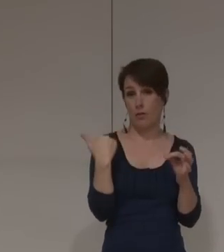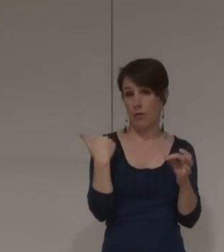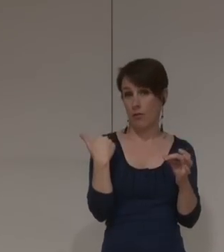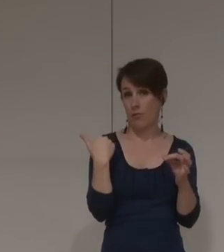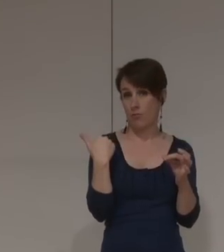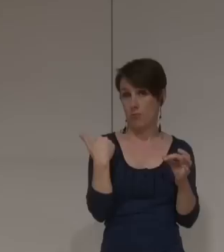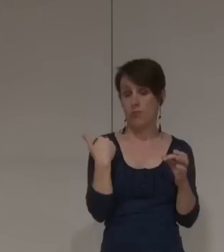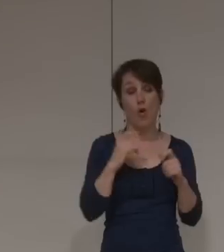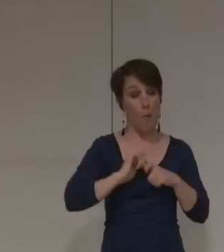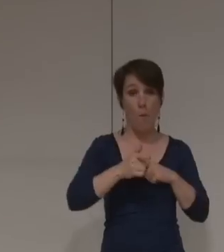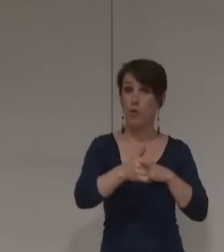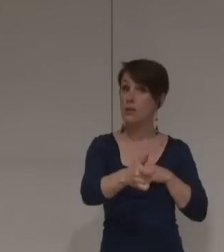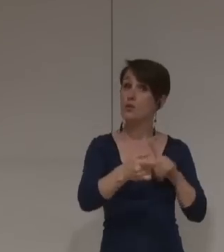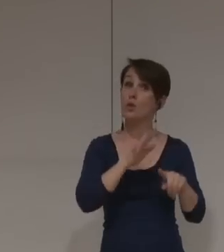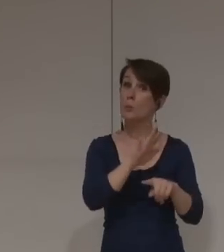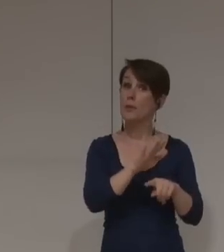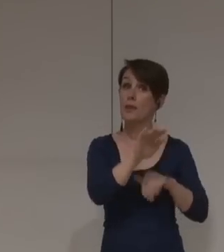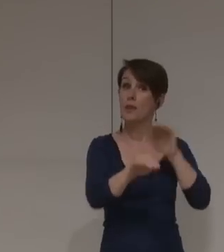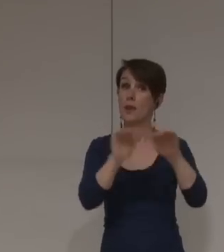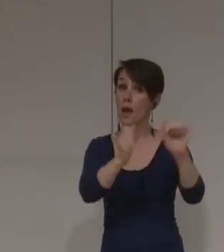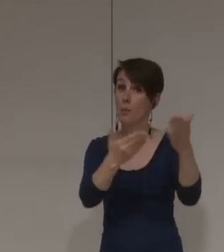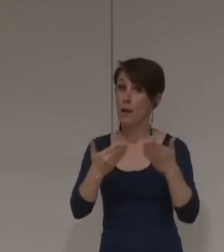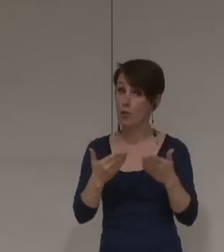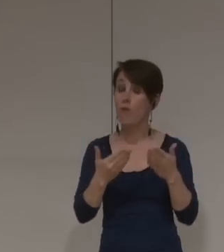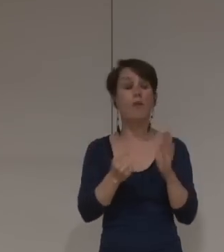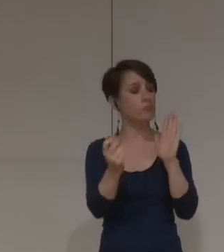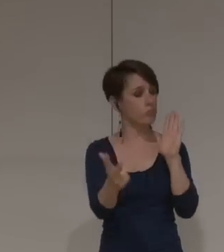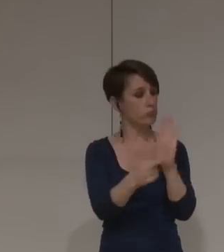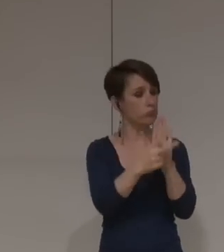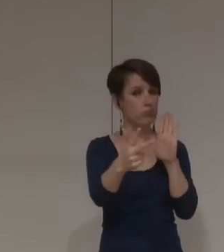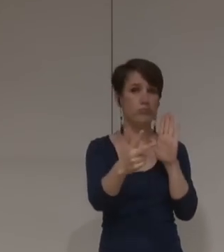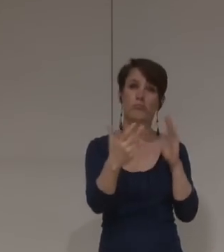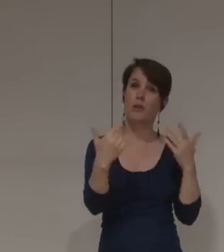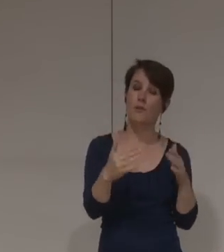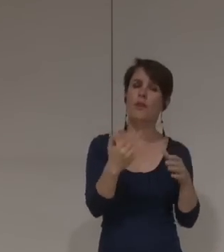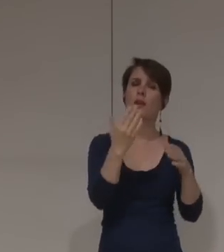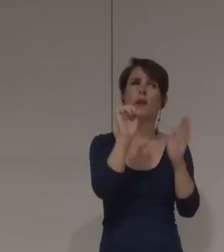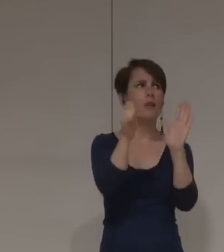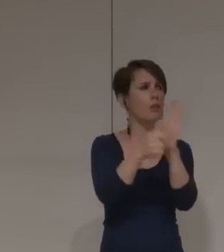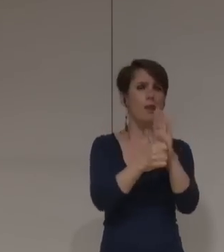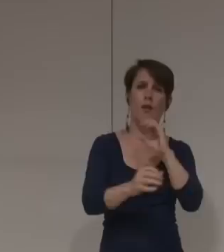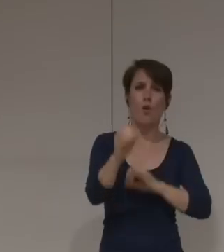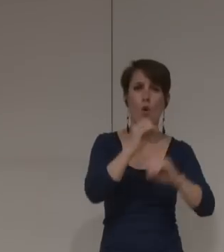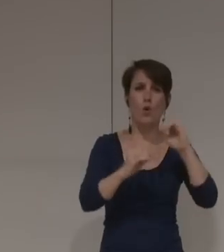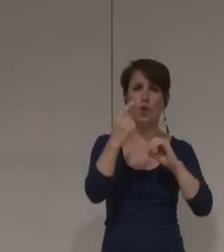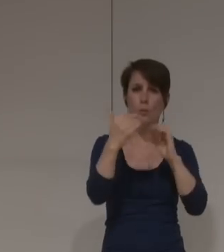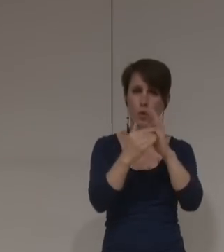régularité de procédure et de résultats par la commission d'appel d'offre en octobre